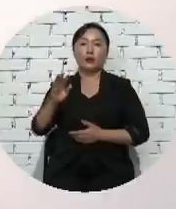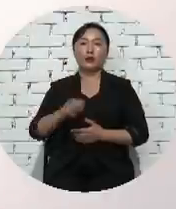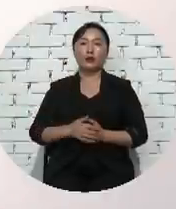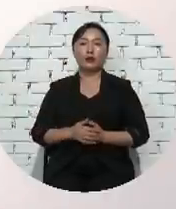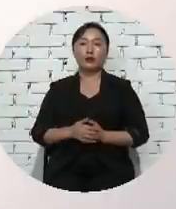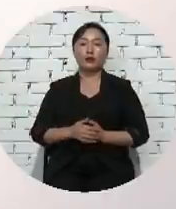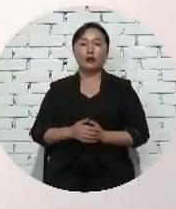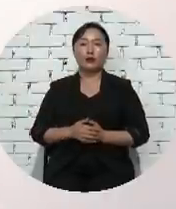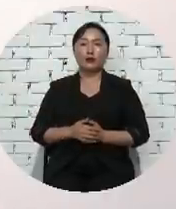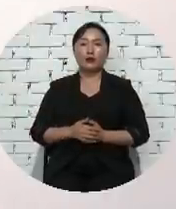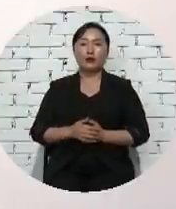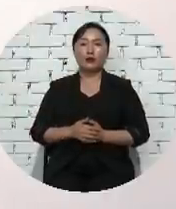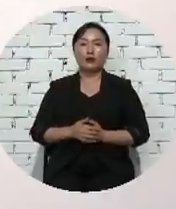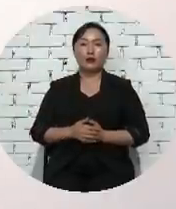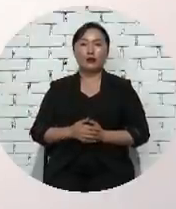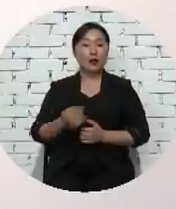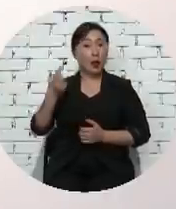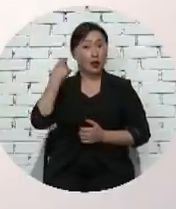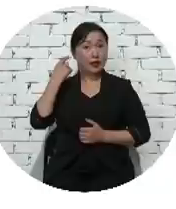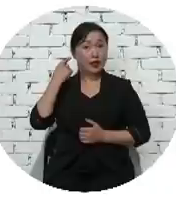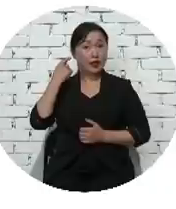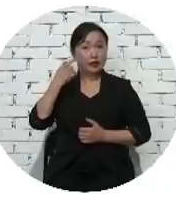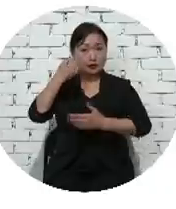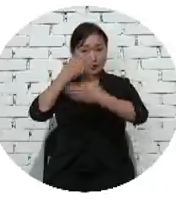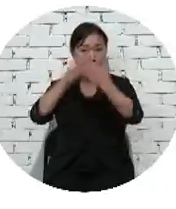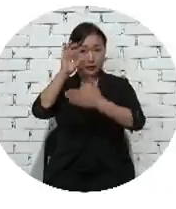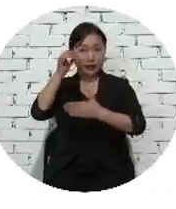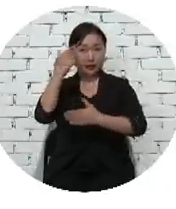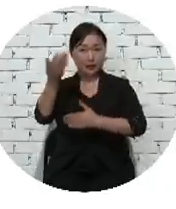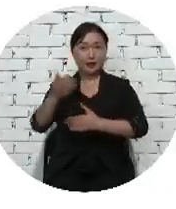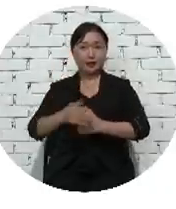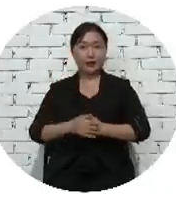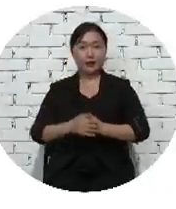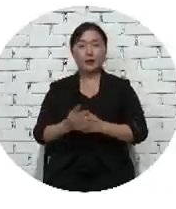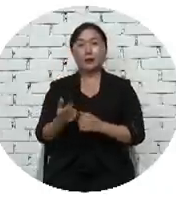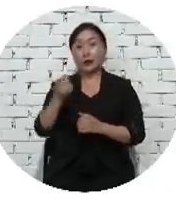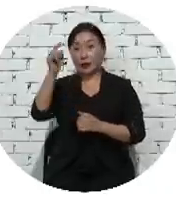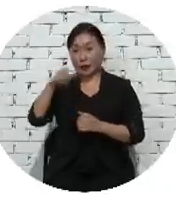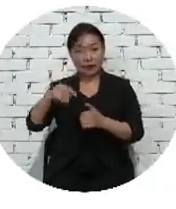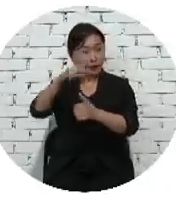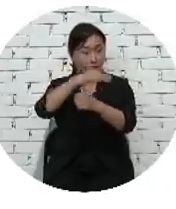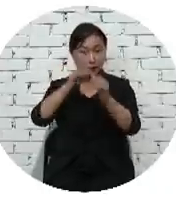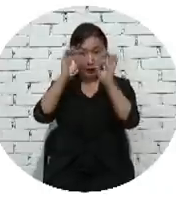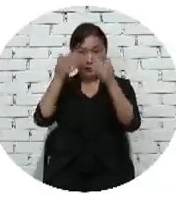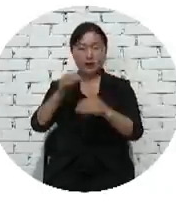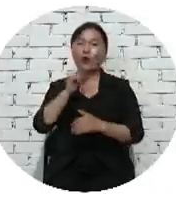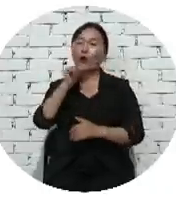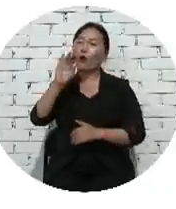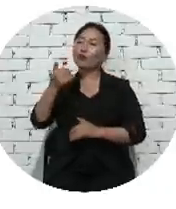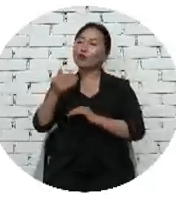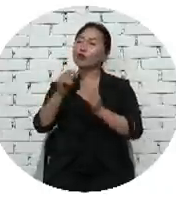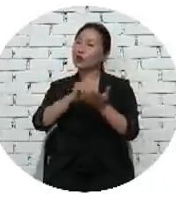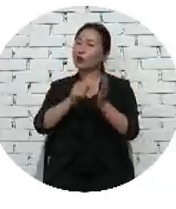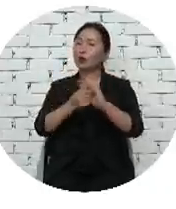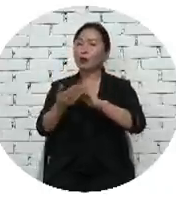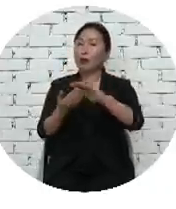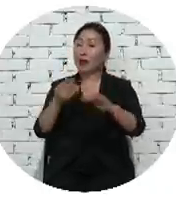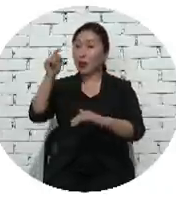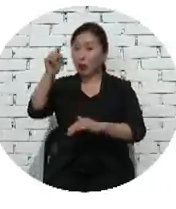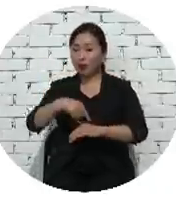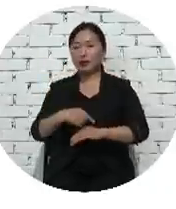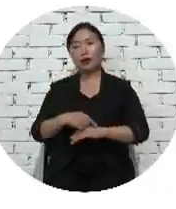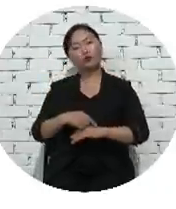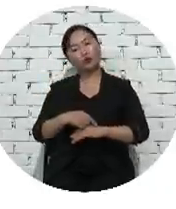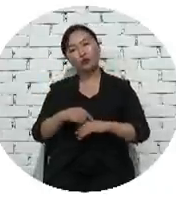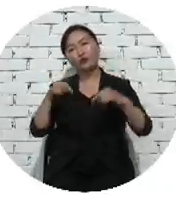좀 보셨어요? 어떻게 진행되는지? 그 조금 일찍 와가지고 예. 한 5분 정도 예. 우리 황 대표님